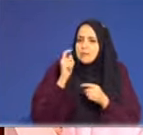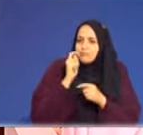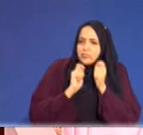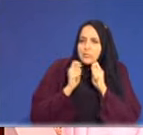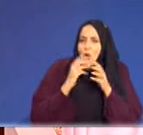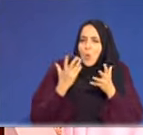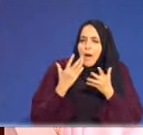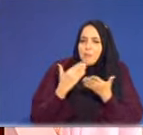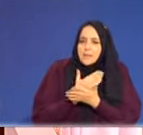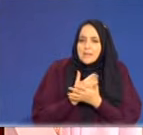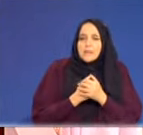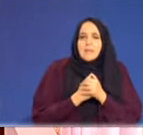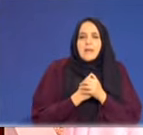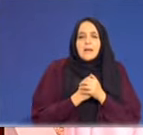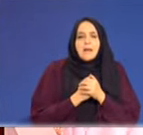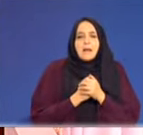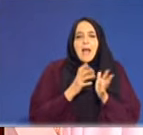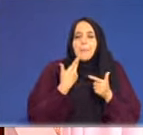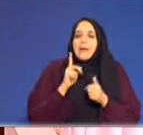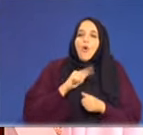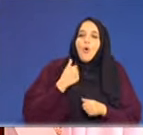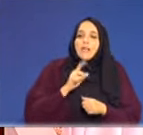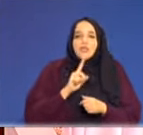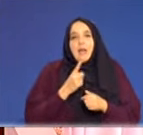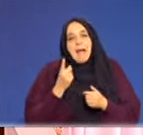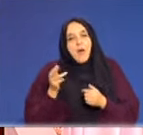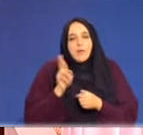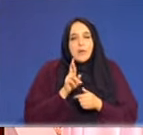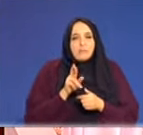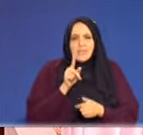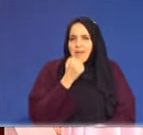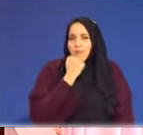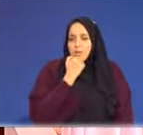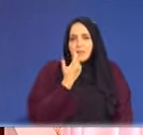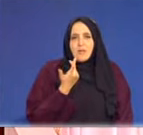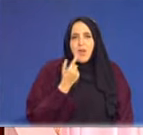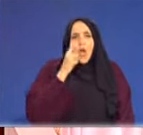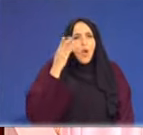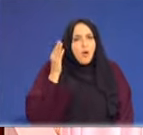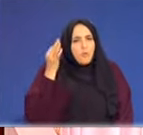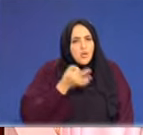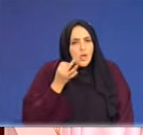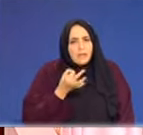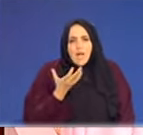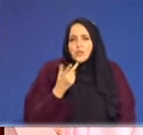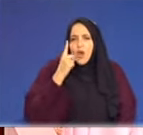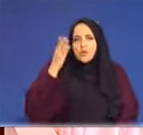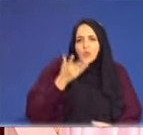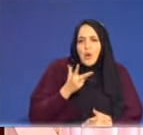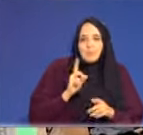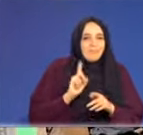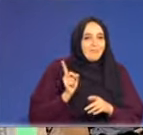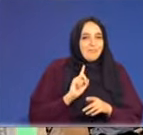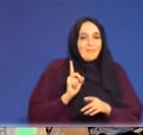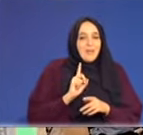فيعدلون في النسب، يعني في النسب. نعم. في النسب. نعم. هذا خطأ أيضا. خطأ. نعم. قلوا لا، أنتم لم تلتزموا هذه